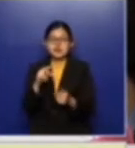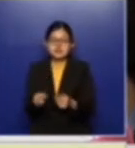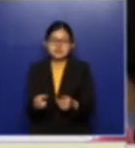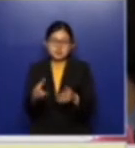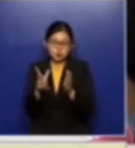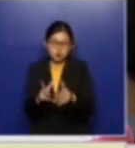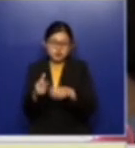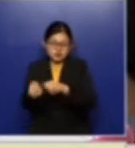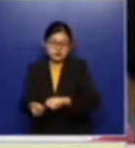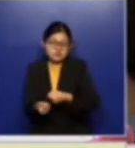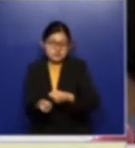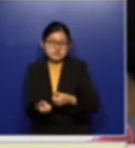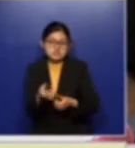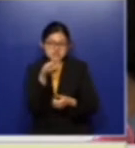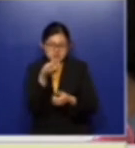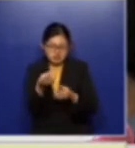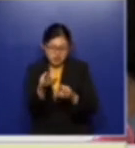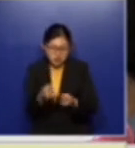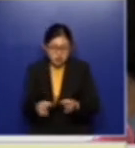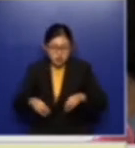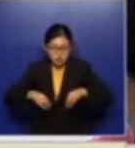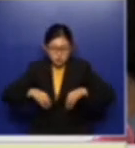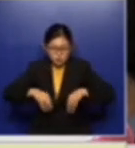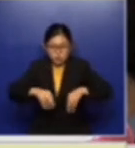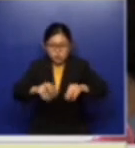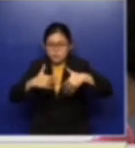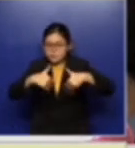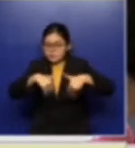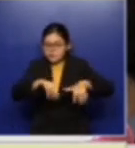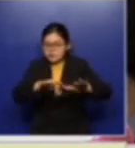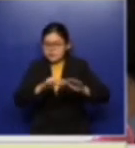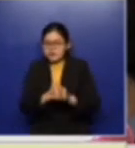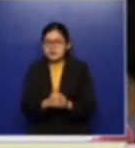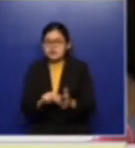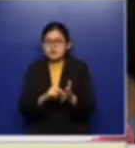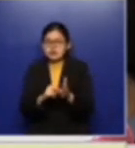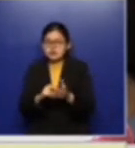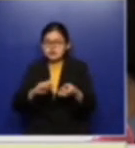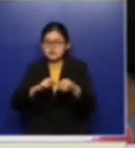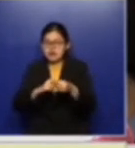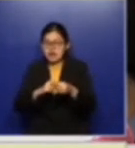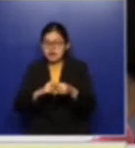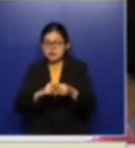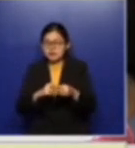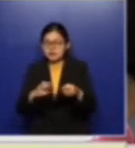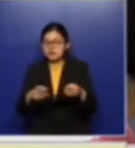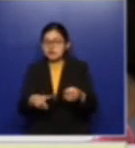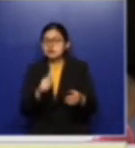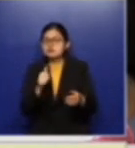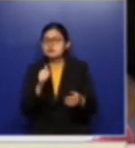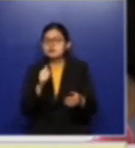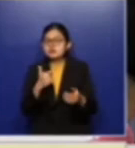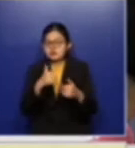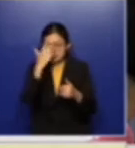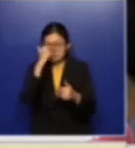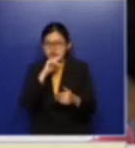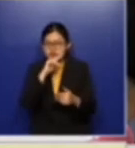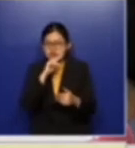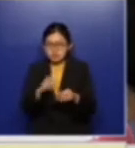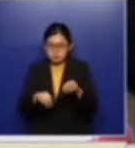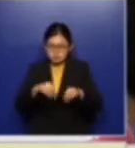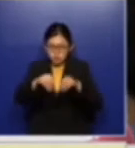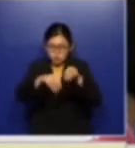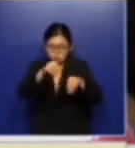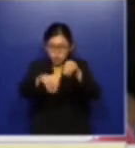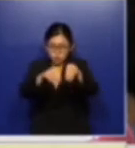ไปปลูกพืชน้ำน้อยอันนี้สร้างปัญหาซ้อนปัญหาครับเพราะว่าพอปลูกพืชน้ำน้อยในนาข้าวเนี่ยมันมีการเพิ่ม